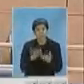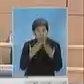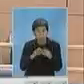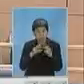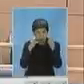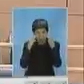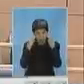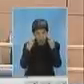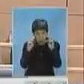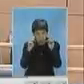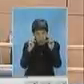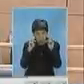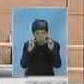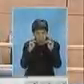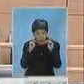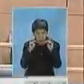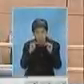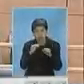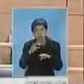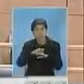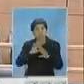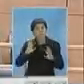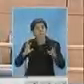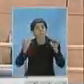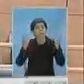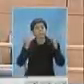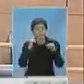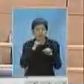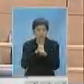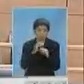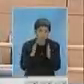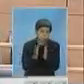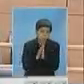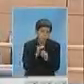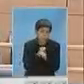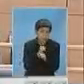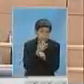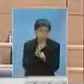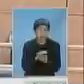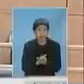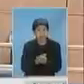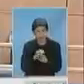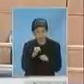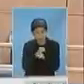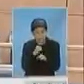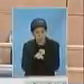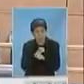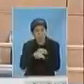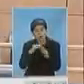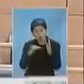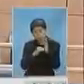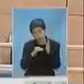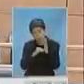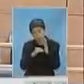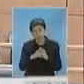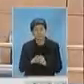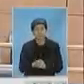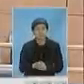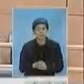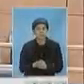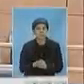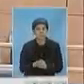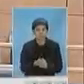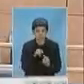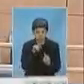นายกรัฐมนตรีตกจากเก้าอี้ไม่สามารถมาร่วมงานซ้อมใหญ่พิธีสวนสนามที่กรุงเทพฯได้